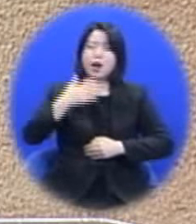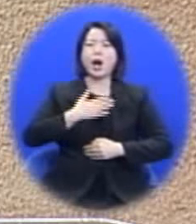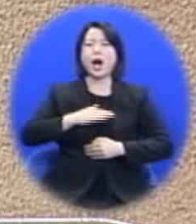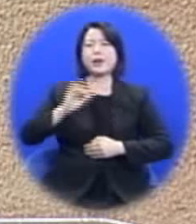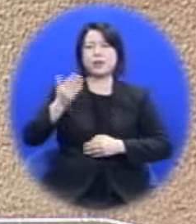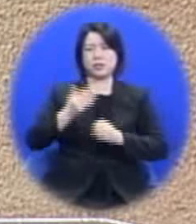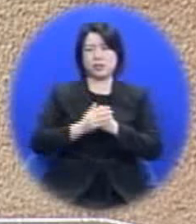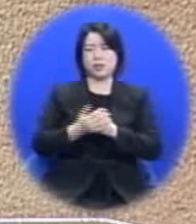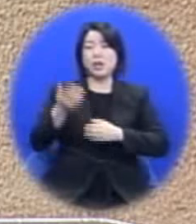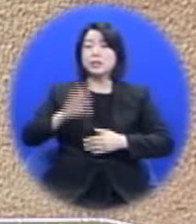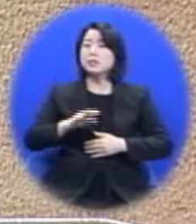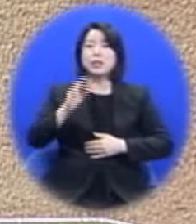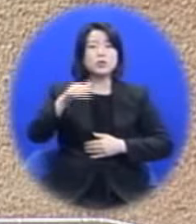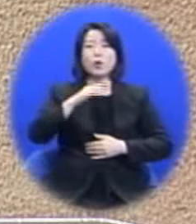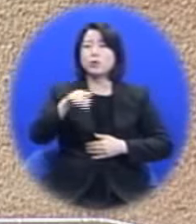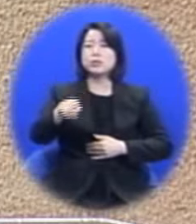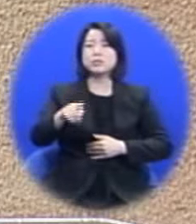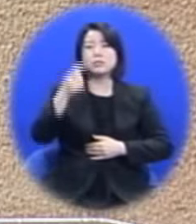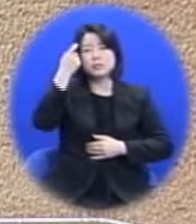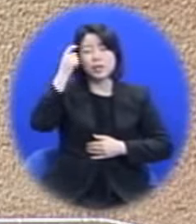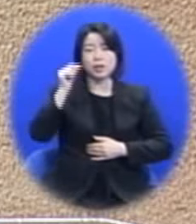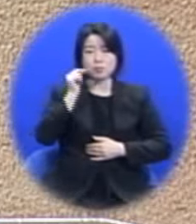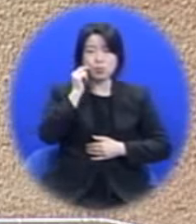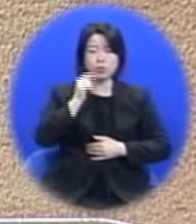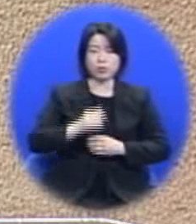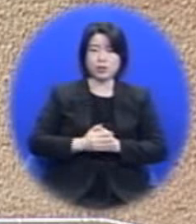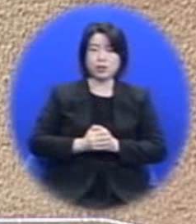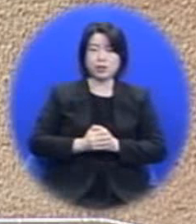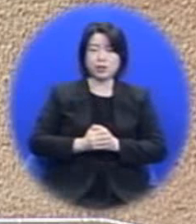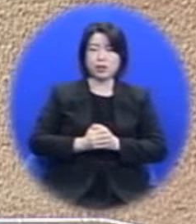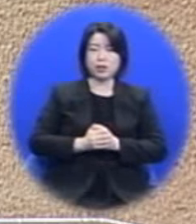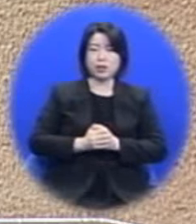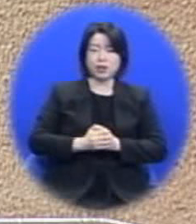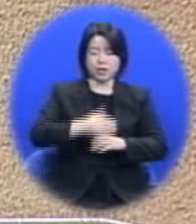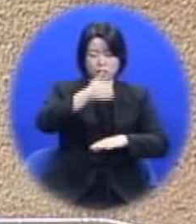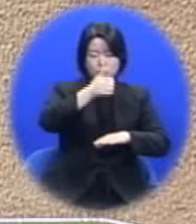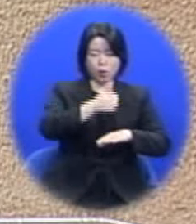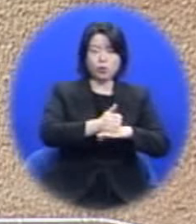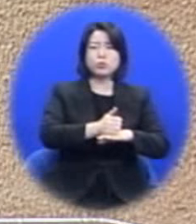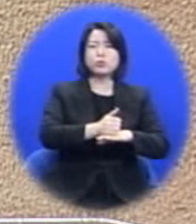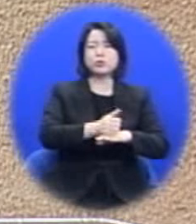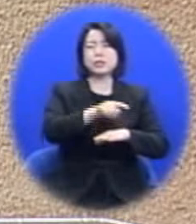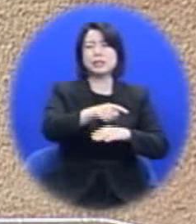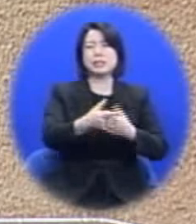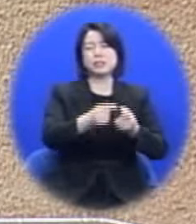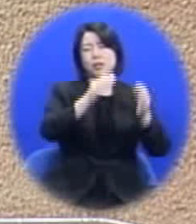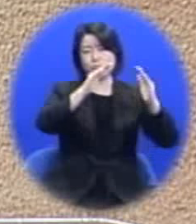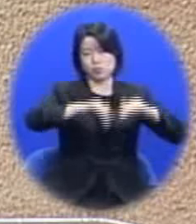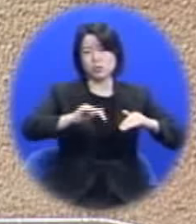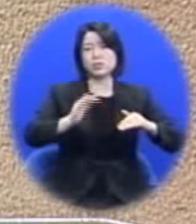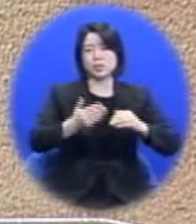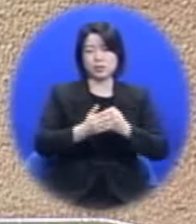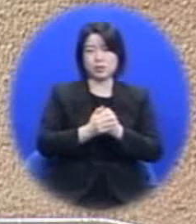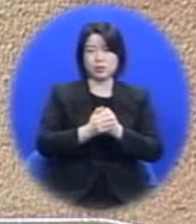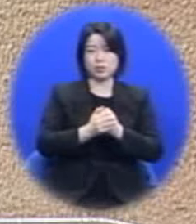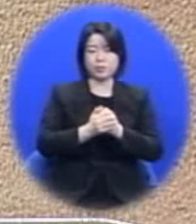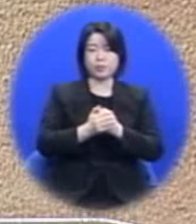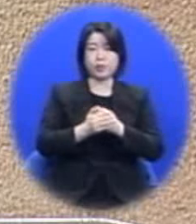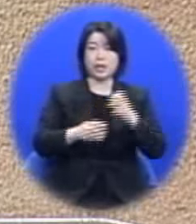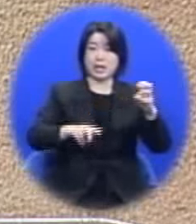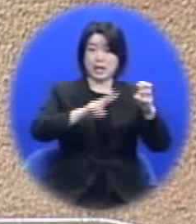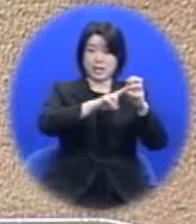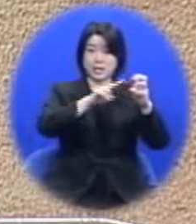베드로는 전혀 그 생각 안 했어요. 결국은 이렇게 무너지잖아요. 여러분, 가른 유다가